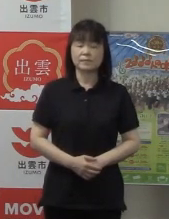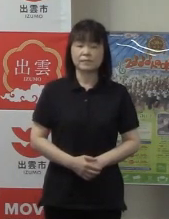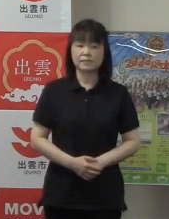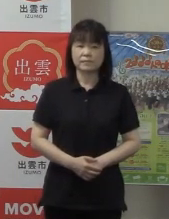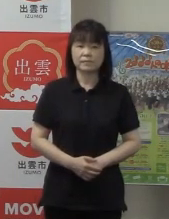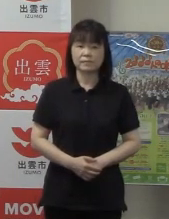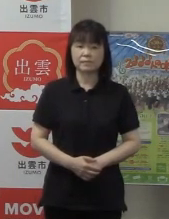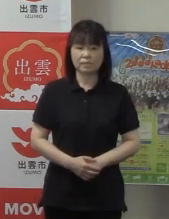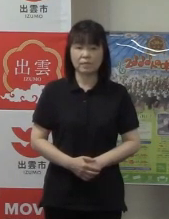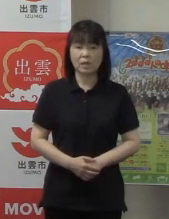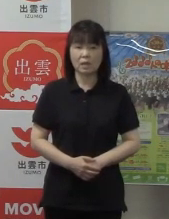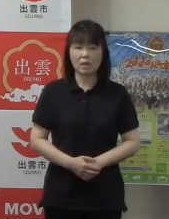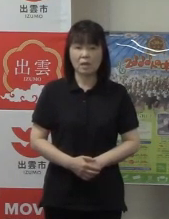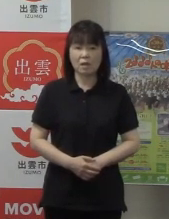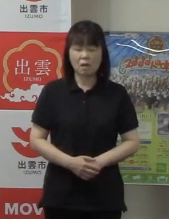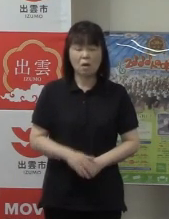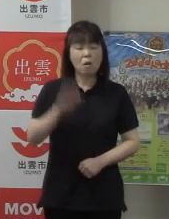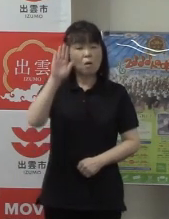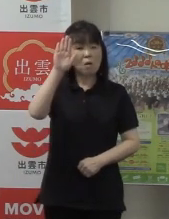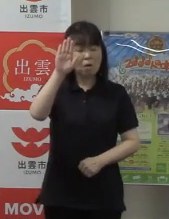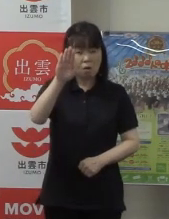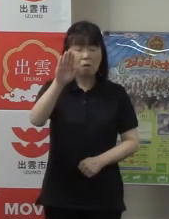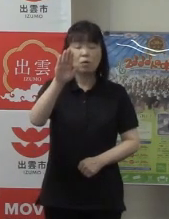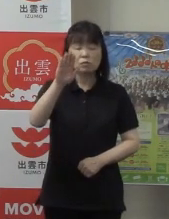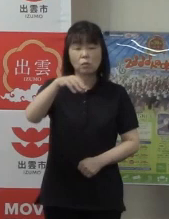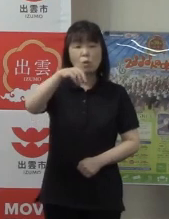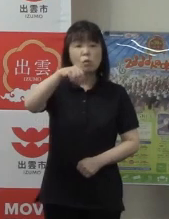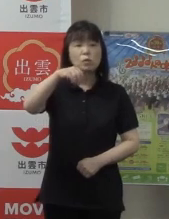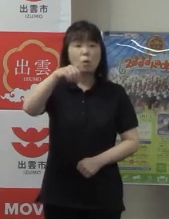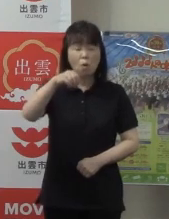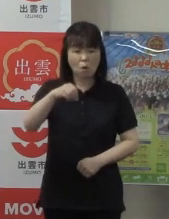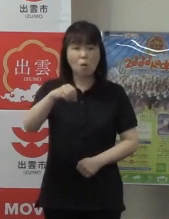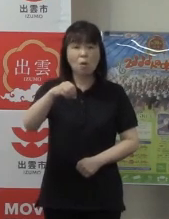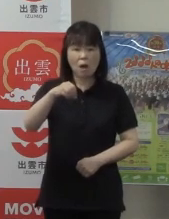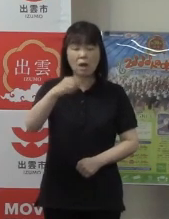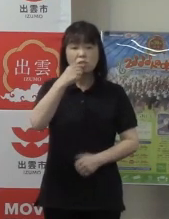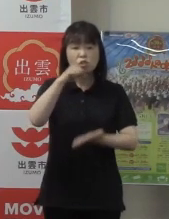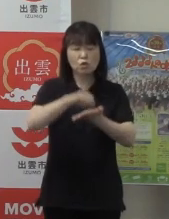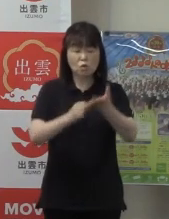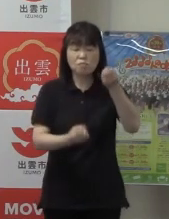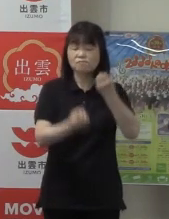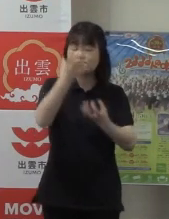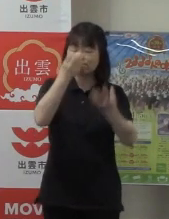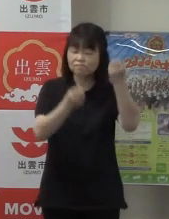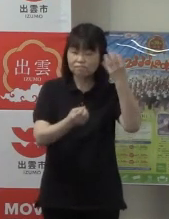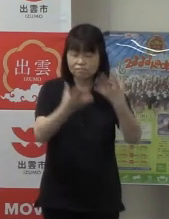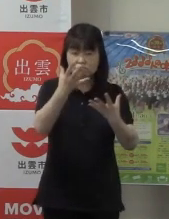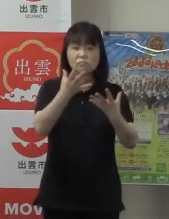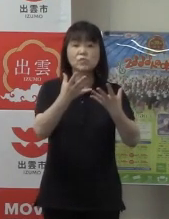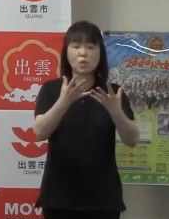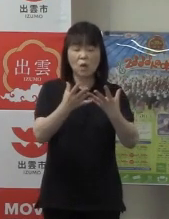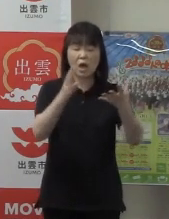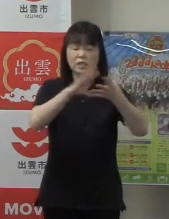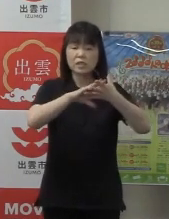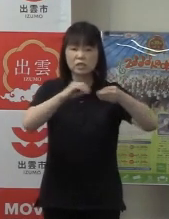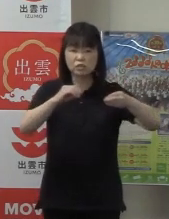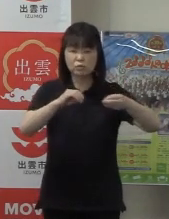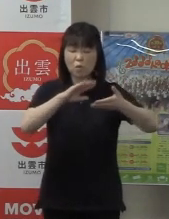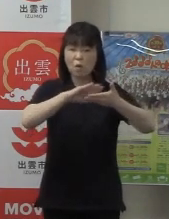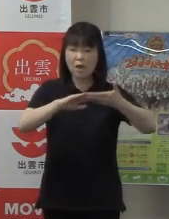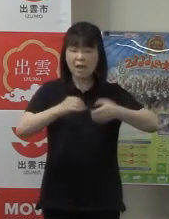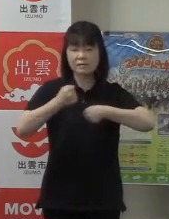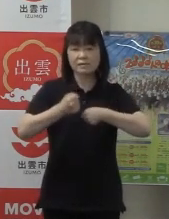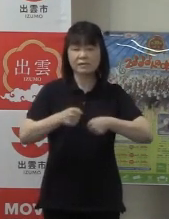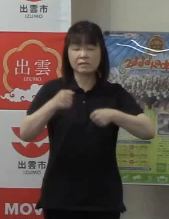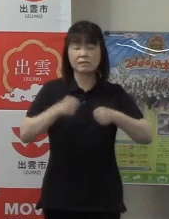また今後、週末の神話花火をはじめ、出雲駅伝や2000人の吹奏楽など秋